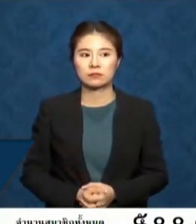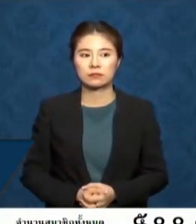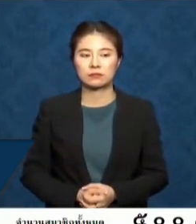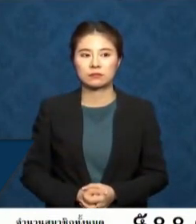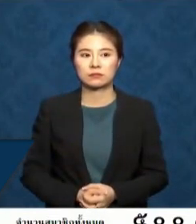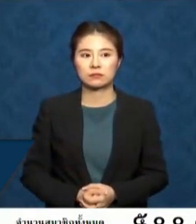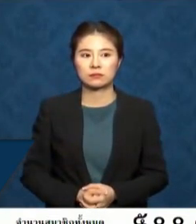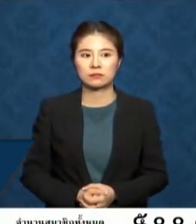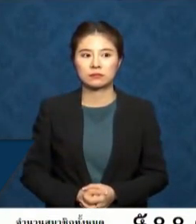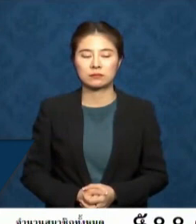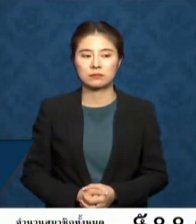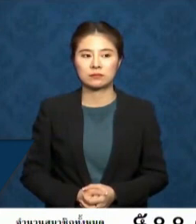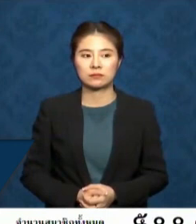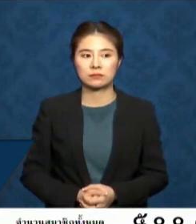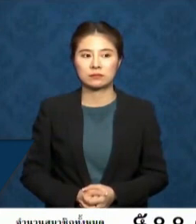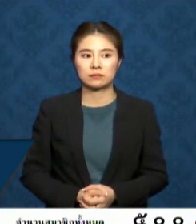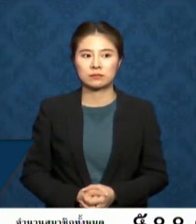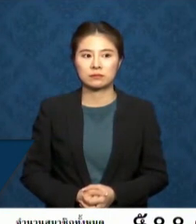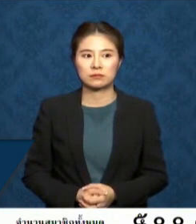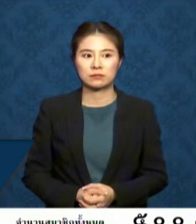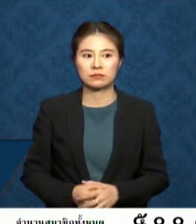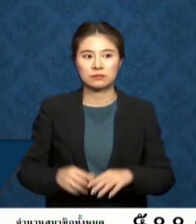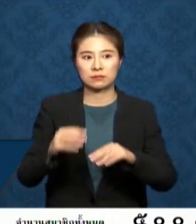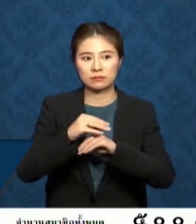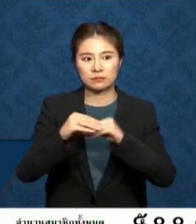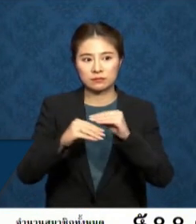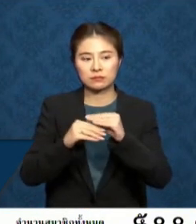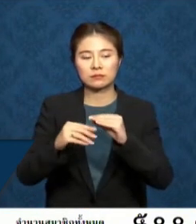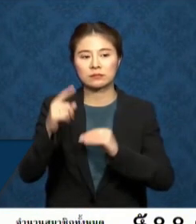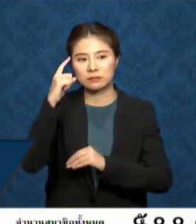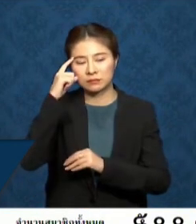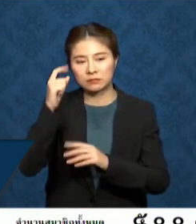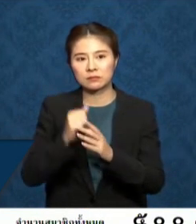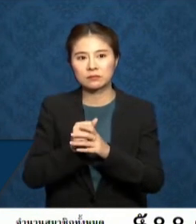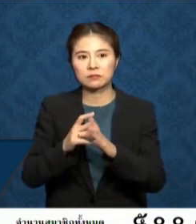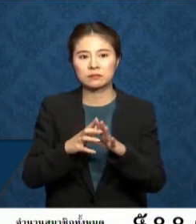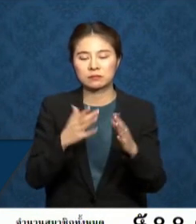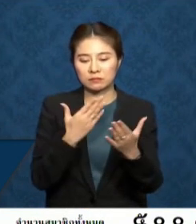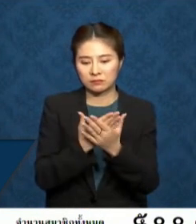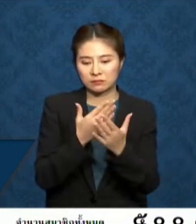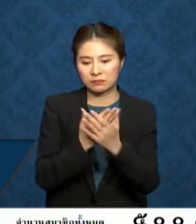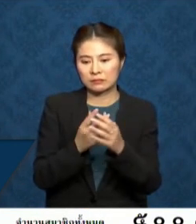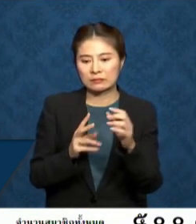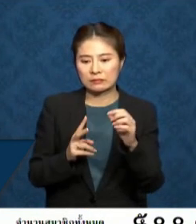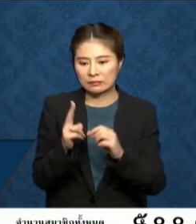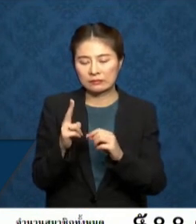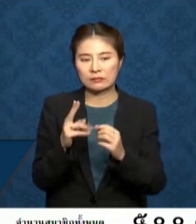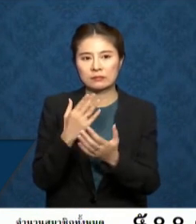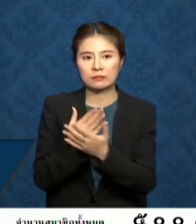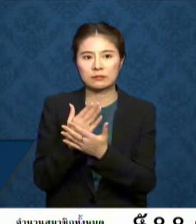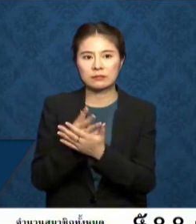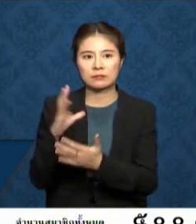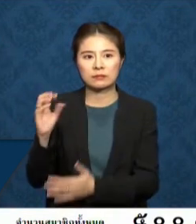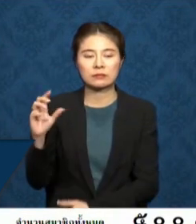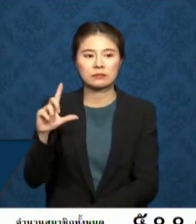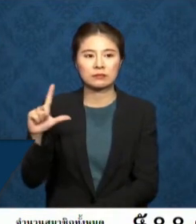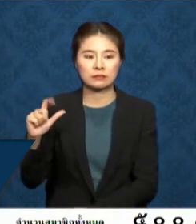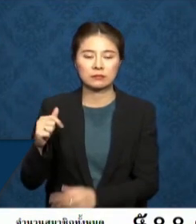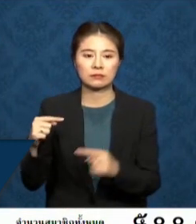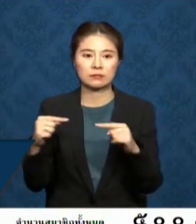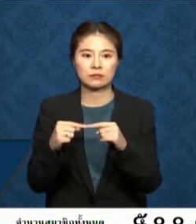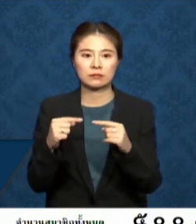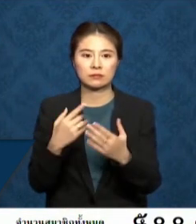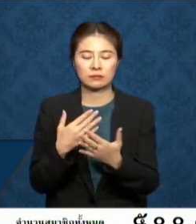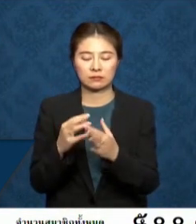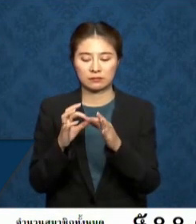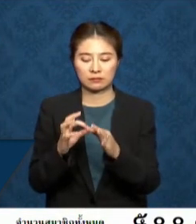มูลค่าของ2โครงการที่ผมเห็นแย้งนะครับเห็นควรว่าที่จะต้องตัดนะครับก็แค่50ล้านนะครับ2โครงการนั้นคืออะไรสไลด์